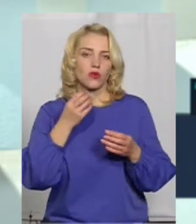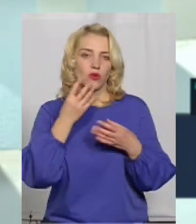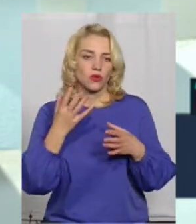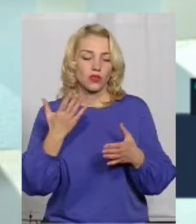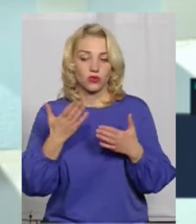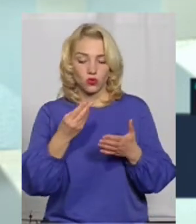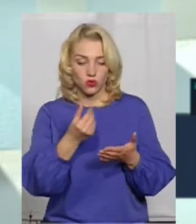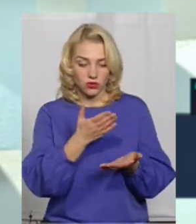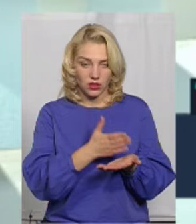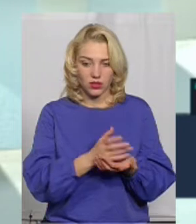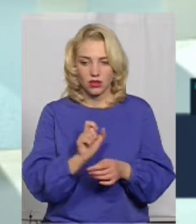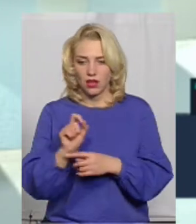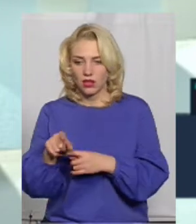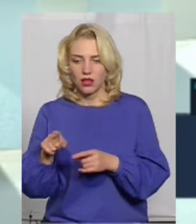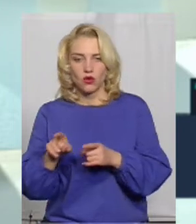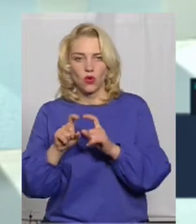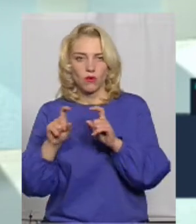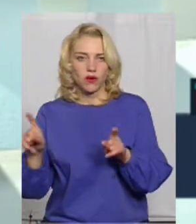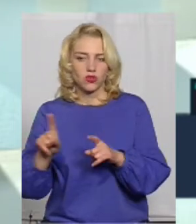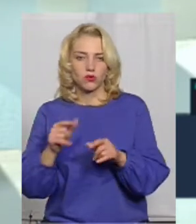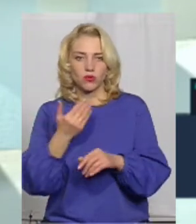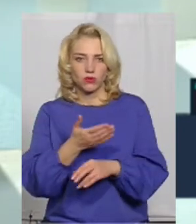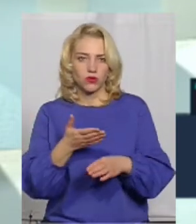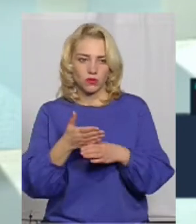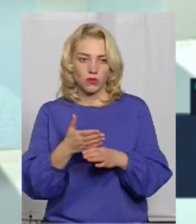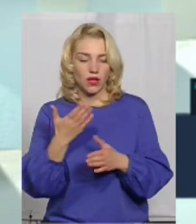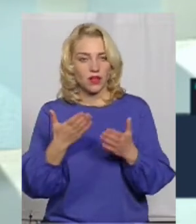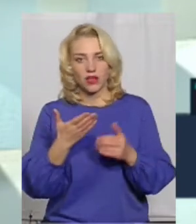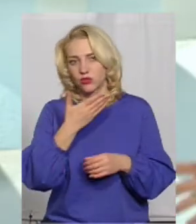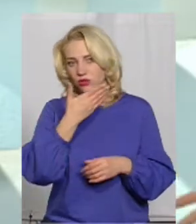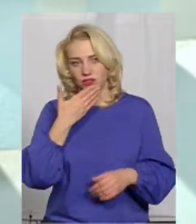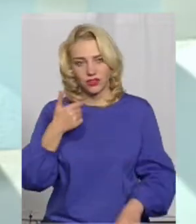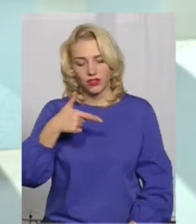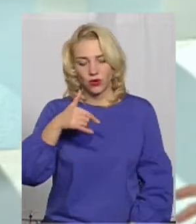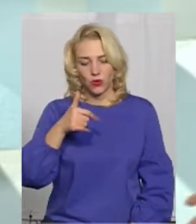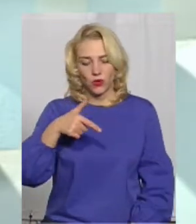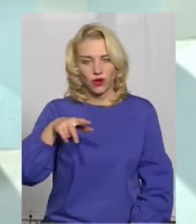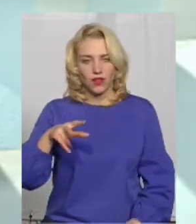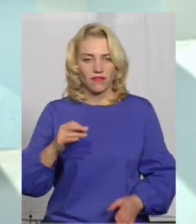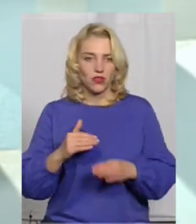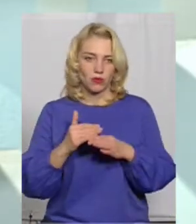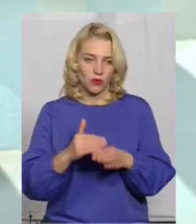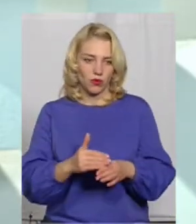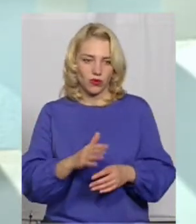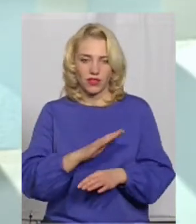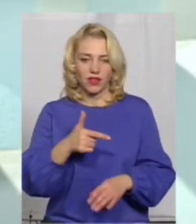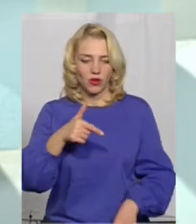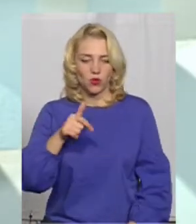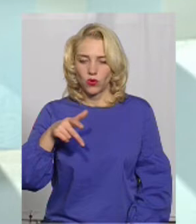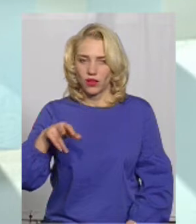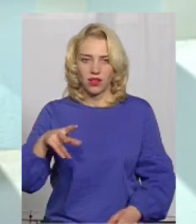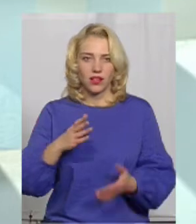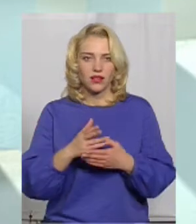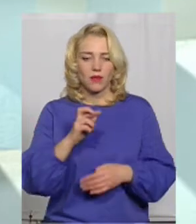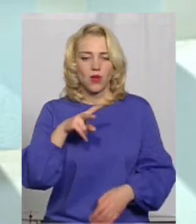оплатити, найняти, щоб тобі допомогли. Якщо ні, Google допомогу вам все розповідають. Навіть не Google, навіть є блогери,